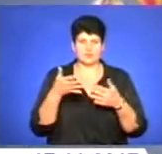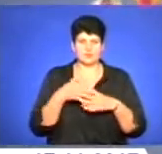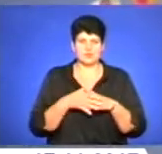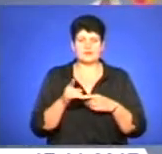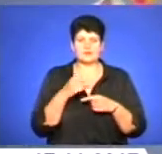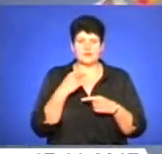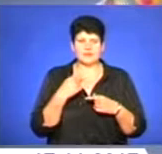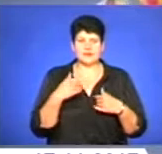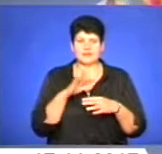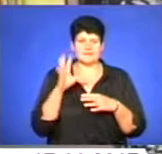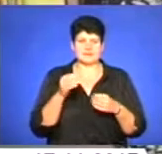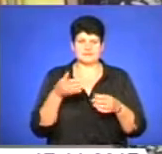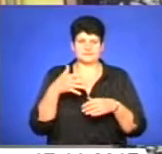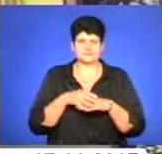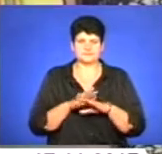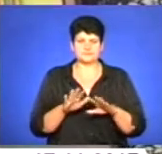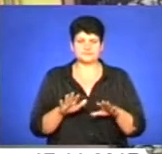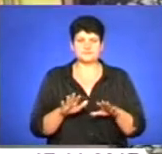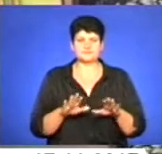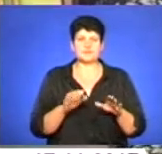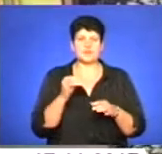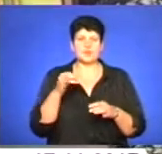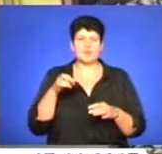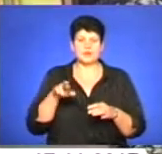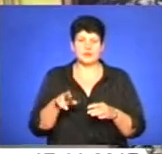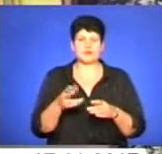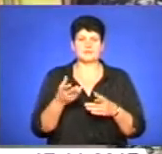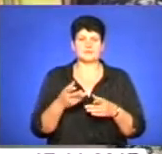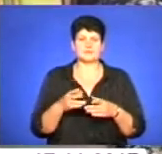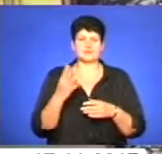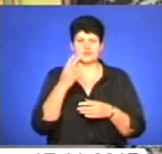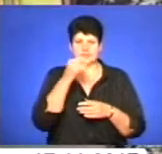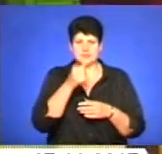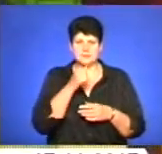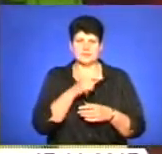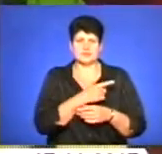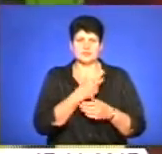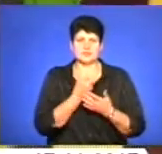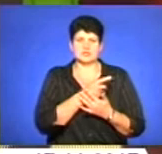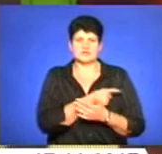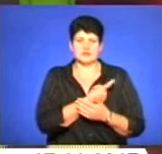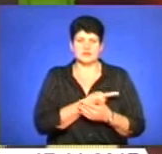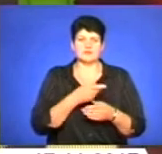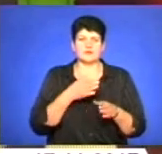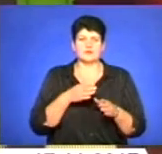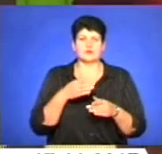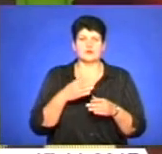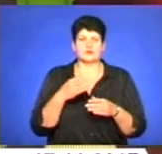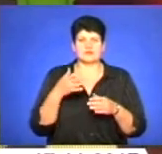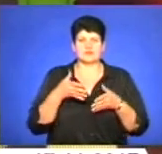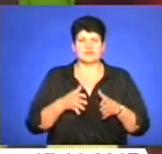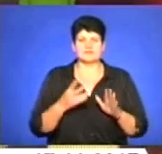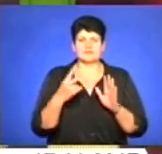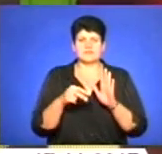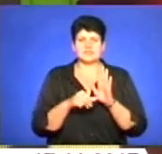те, що це, я не все сприймала. А ось Юлія після пологів провела із дитиною 4 місяці в лікарні. Малюк народився передчасно, на 26-му